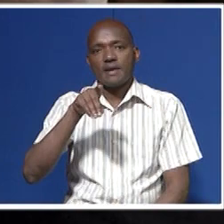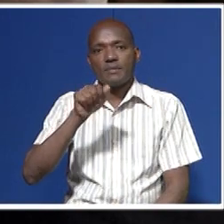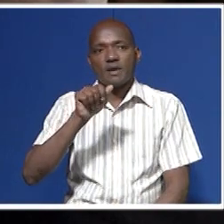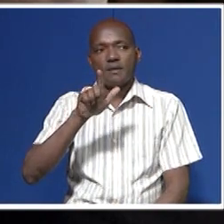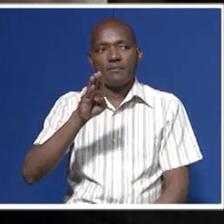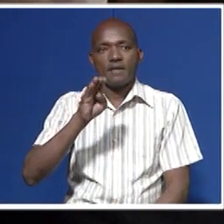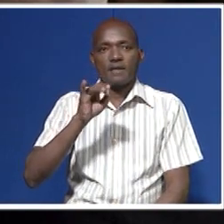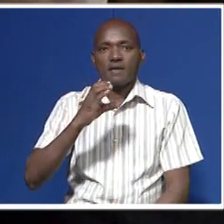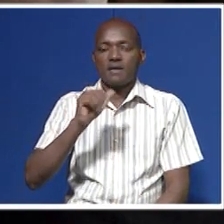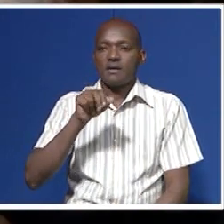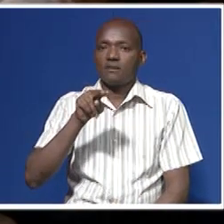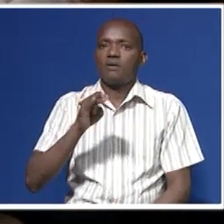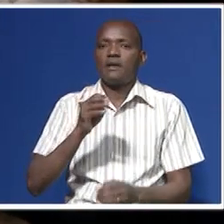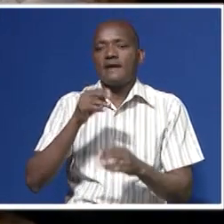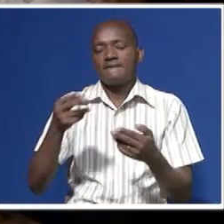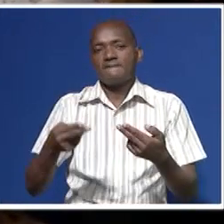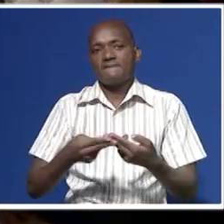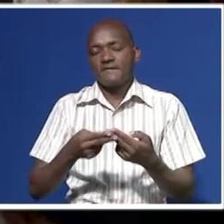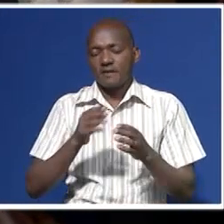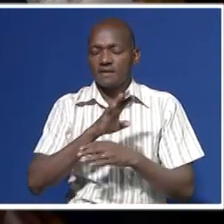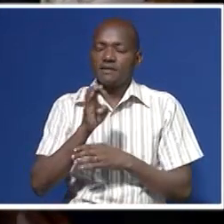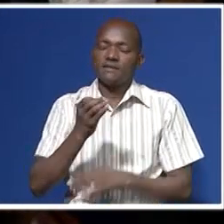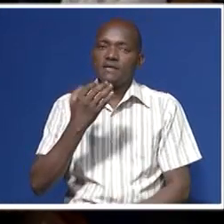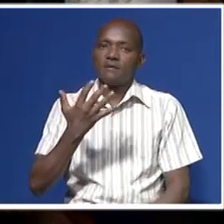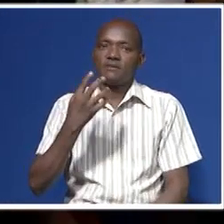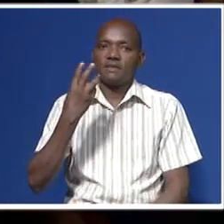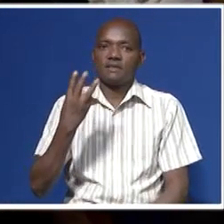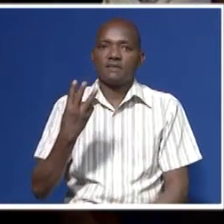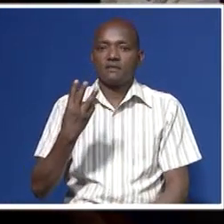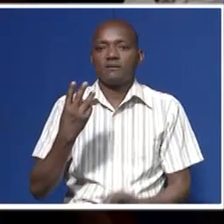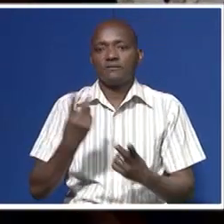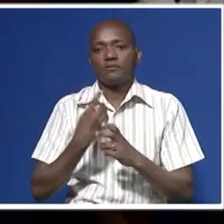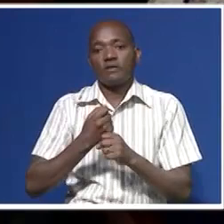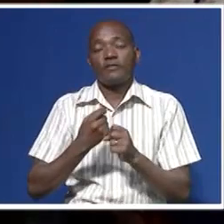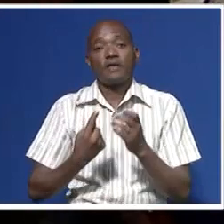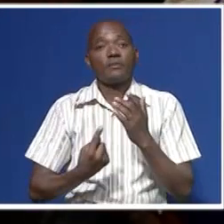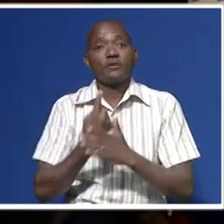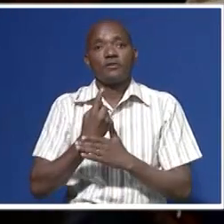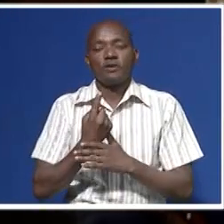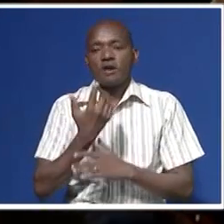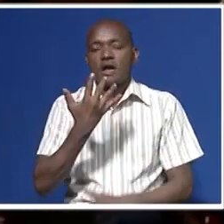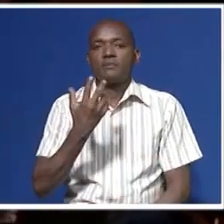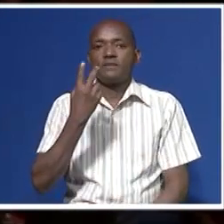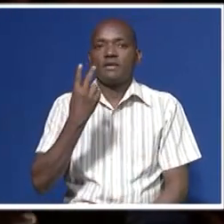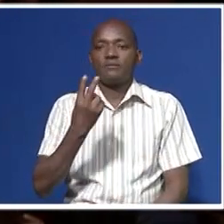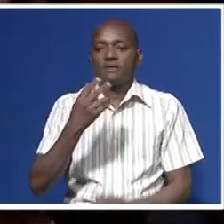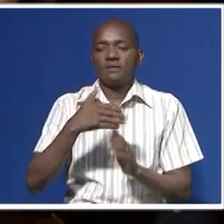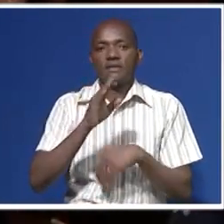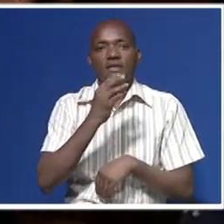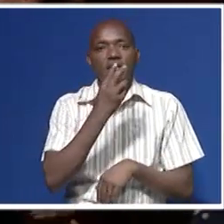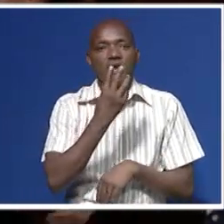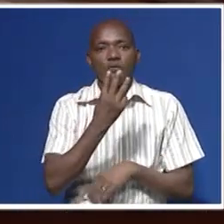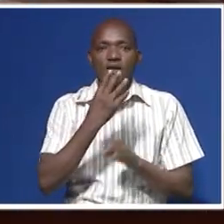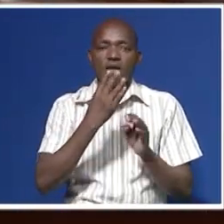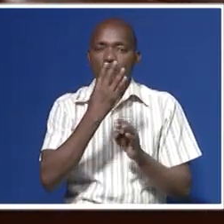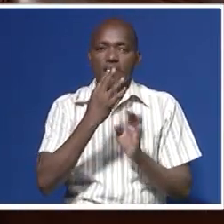ya 47 vya Democrat. Hivyo uamuzi wa Senator Mitt Romney ukafanya matokeo kuwa 52 dhidi ya 48.